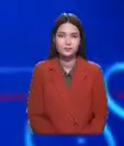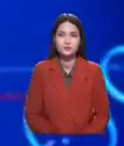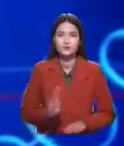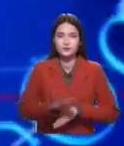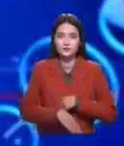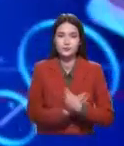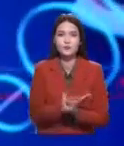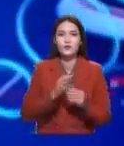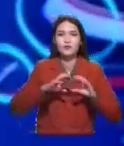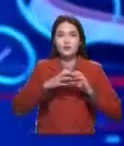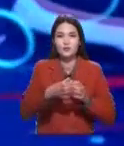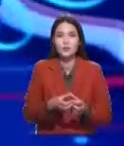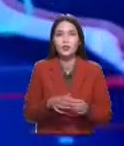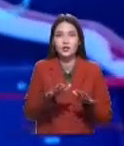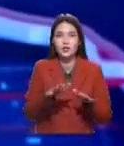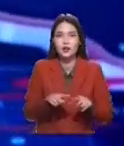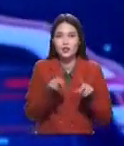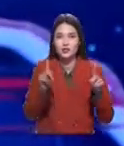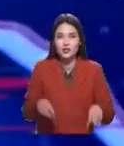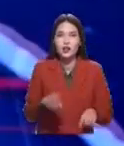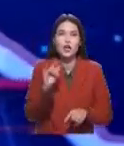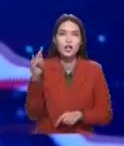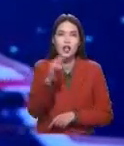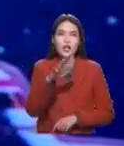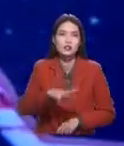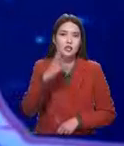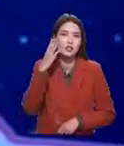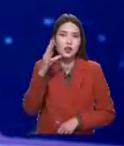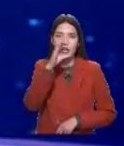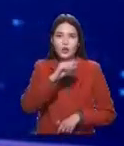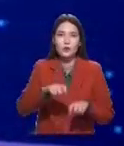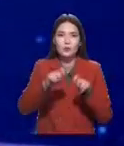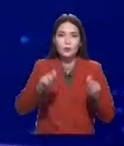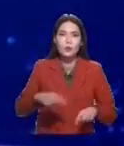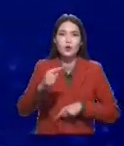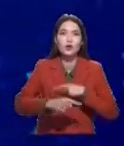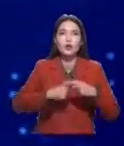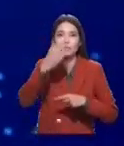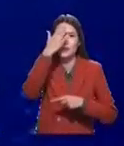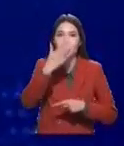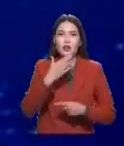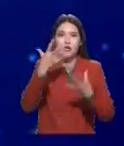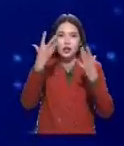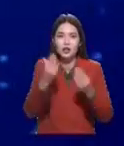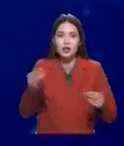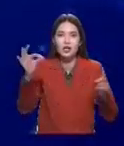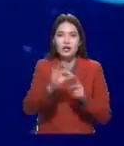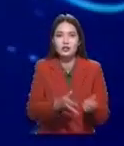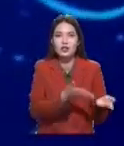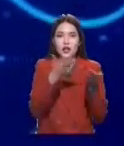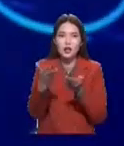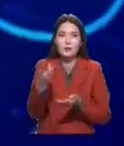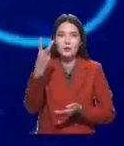Новый международный пассажирский терминал в аэропорту Алматы может открыться уже к началу следующего летнего сезона. Для этих целей привлечены